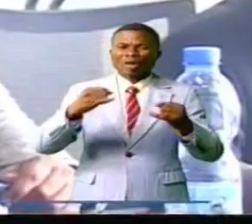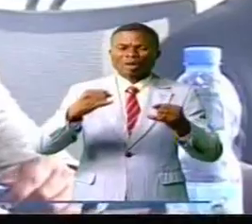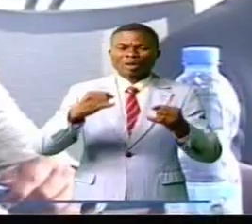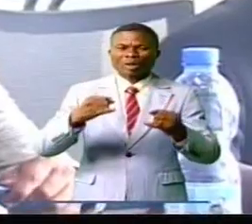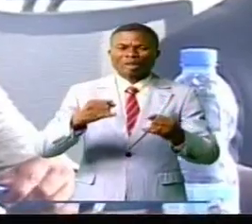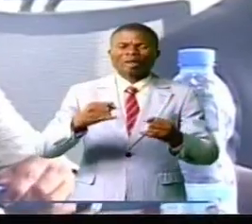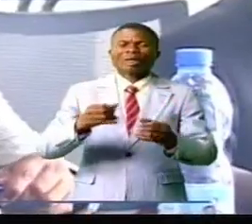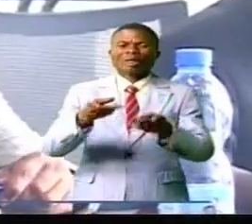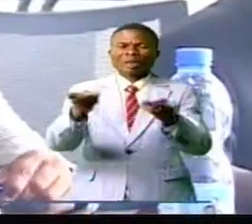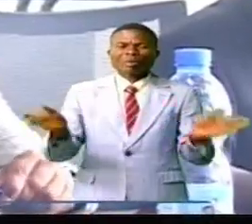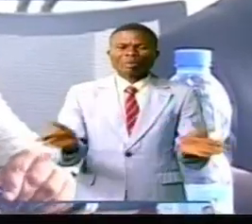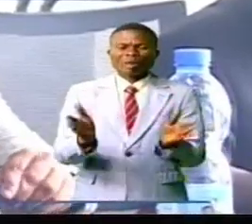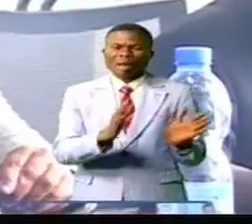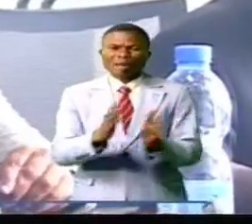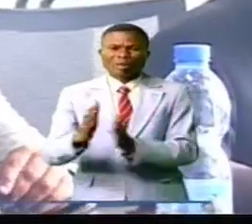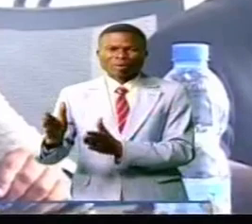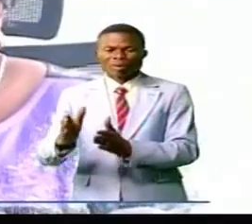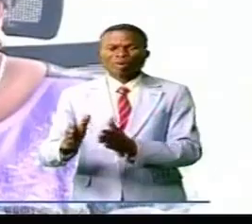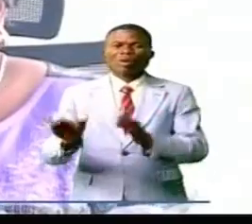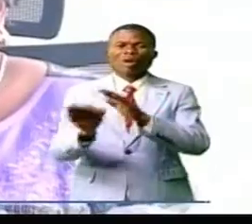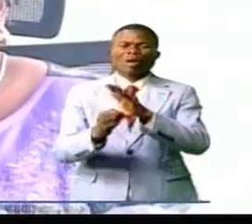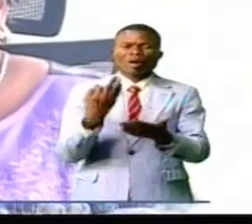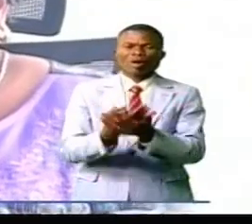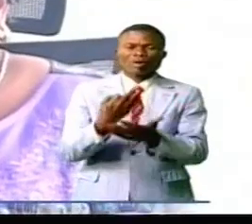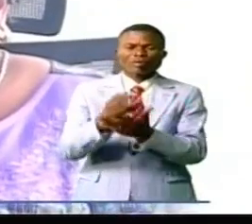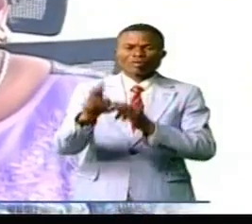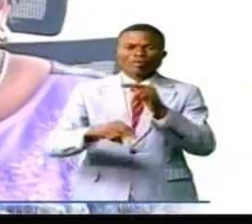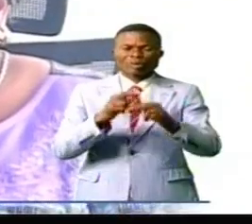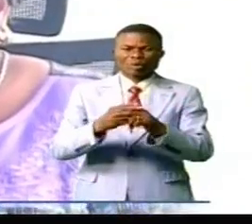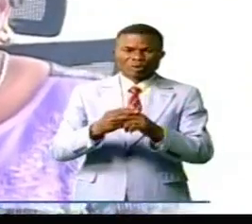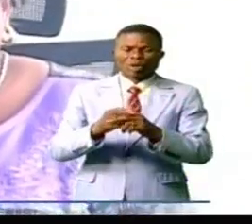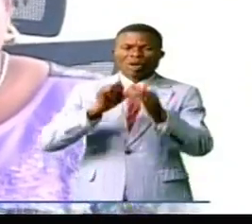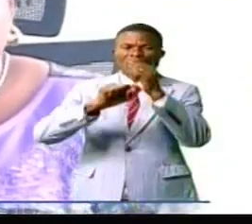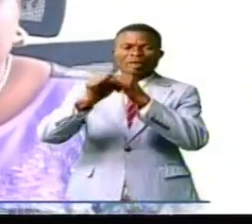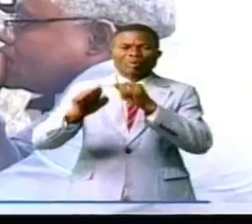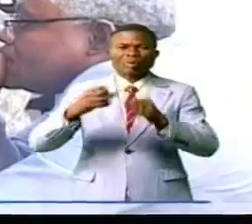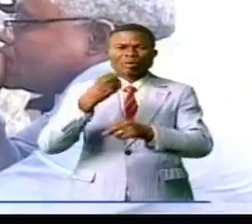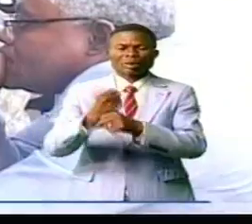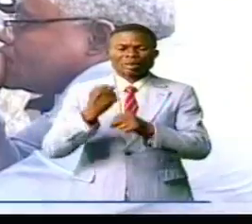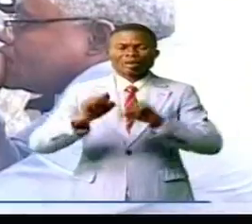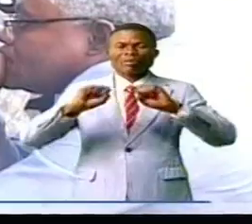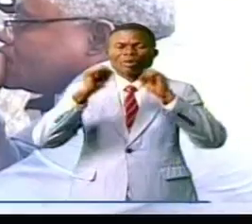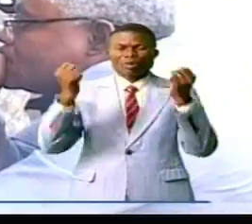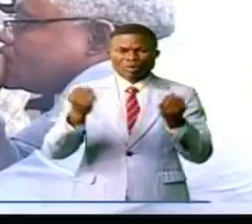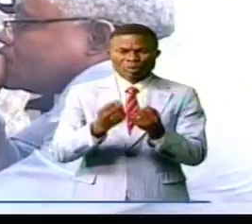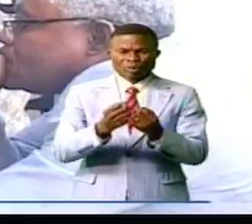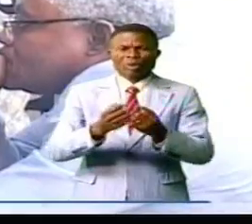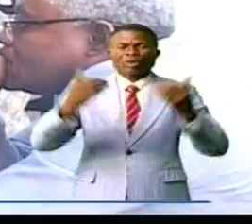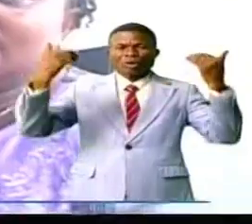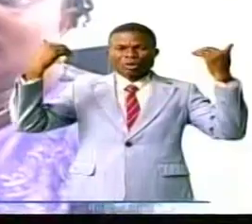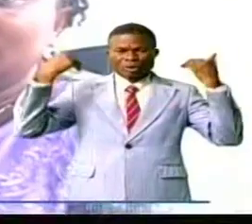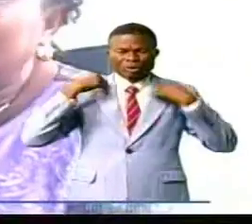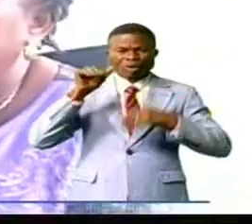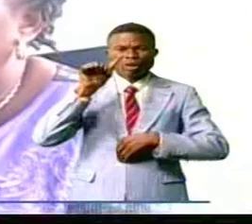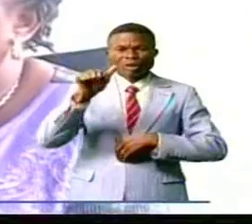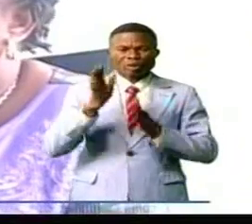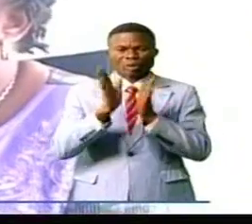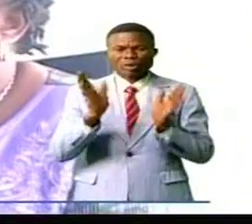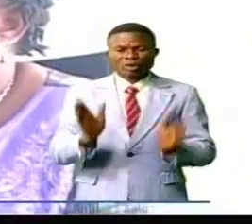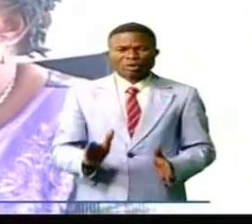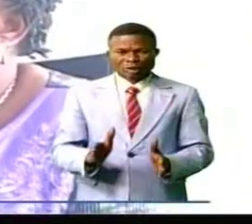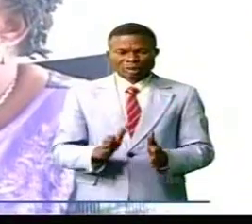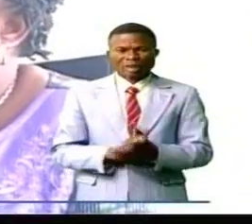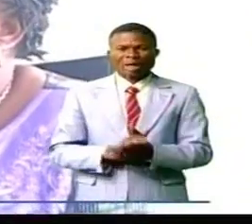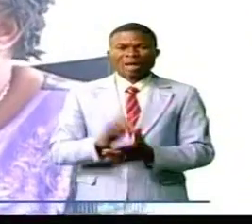de cadrage préparée par le Fonds national de promotion et de services sociaux, FNPS, que dirige le directeur général Alice